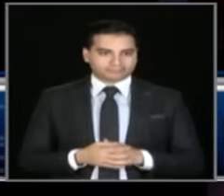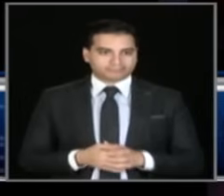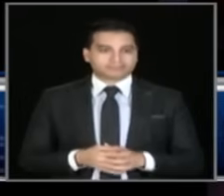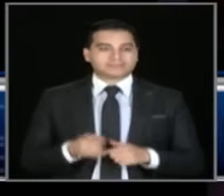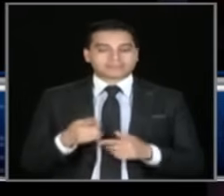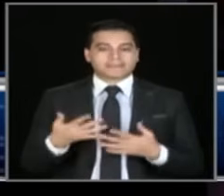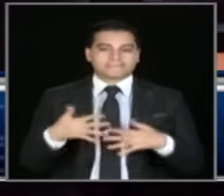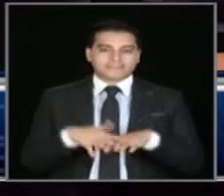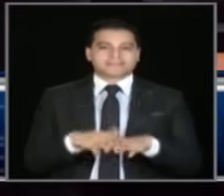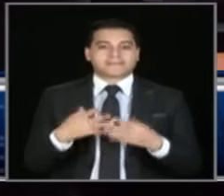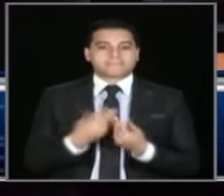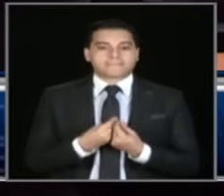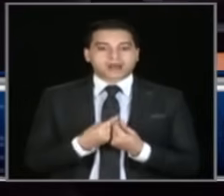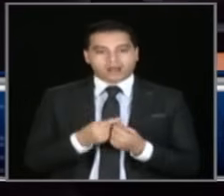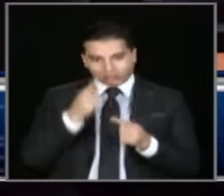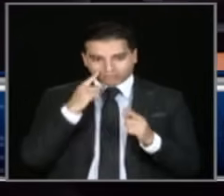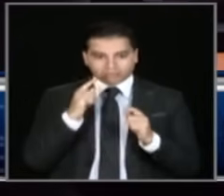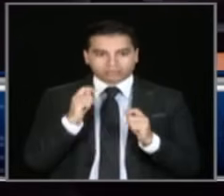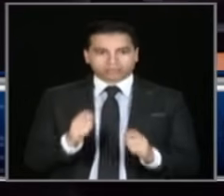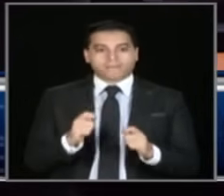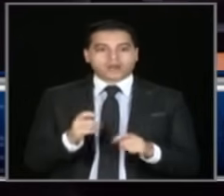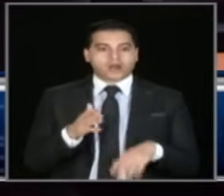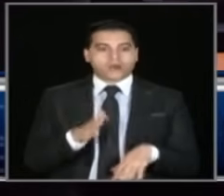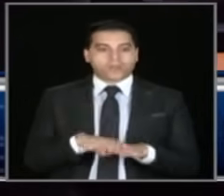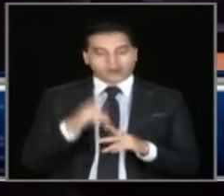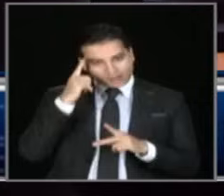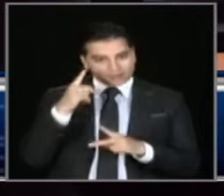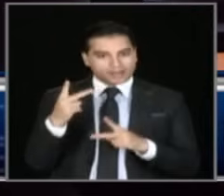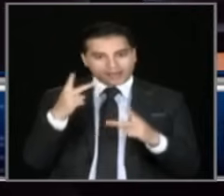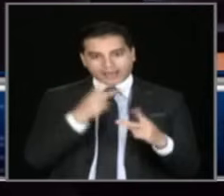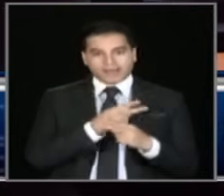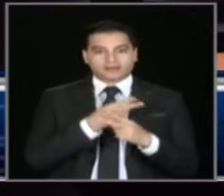مزيج من الواقع والفانتازيا،